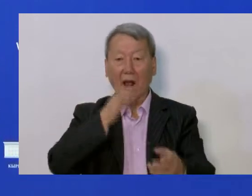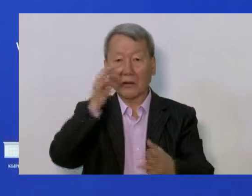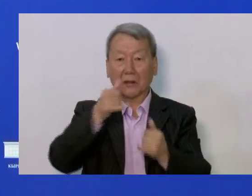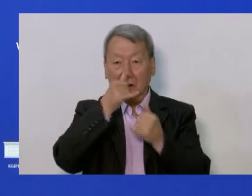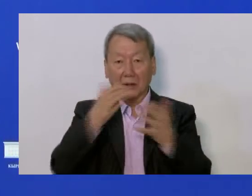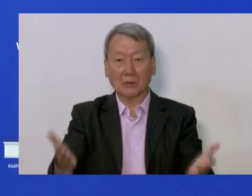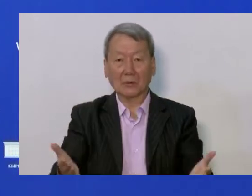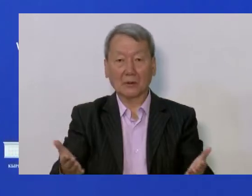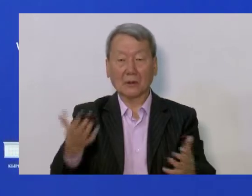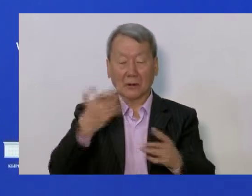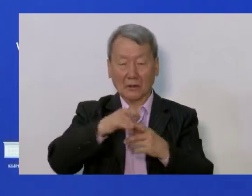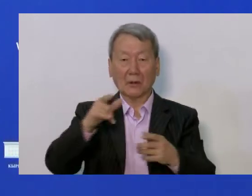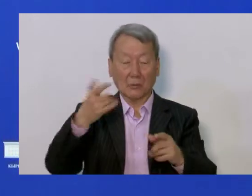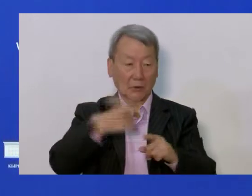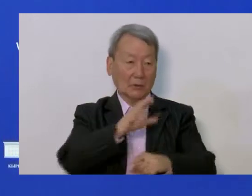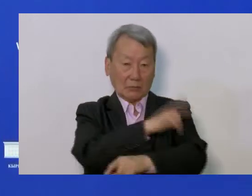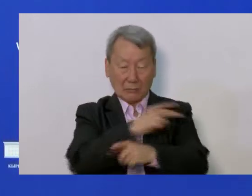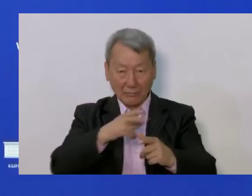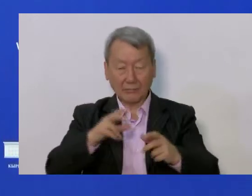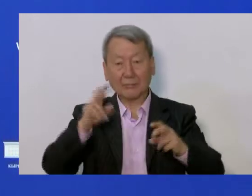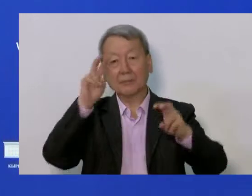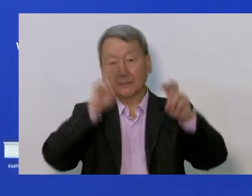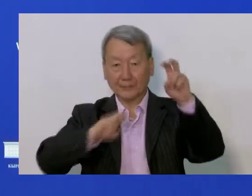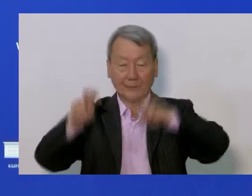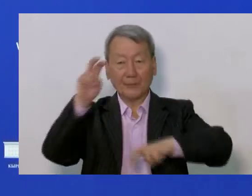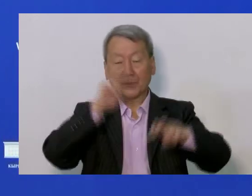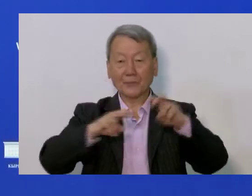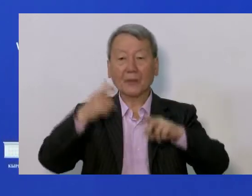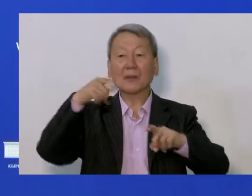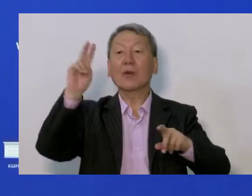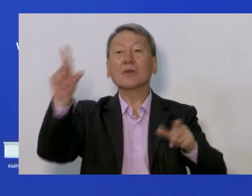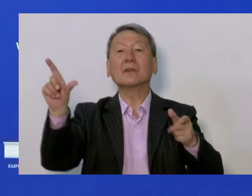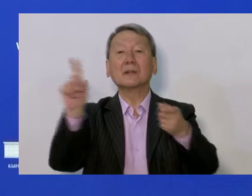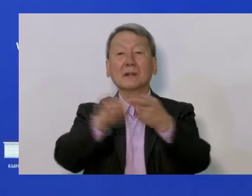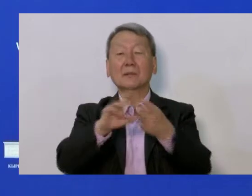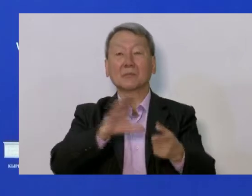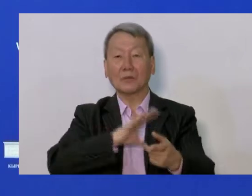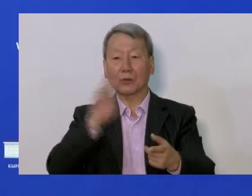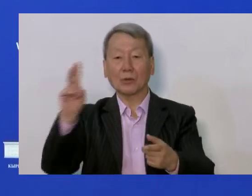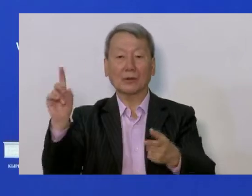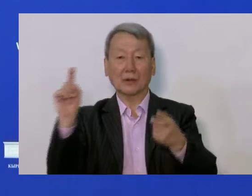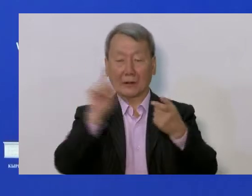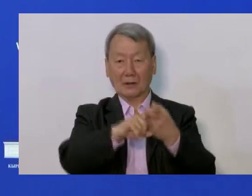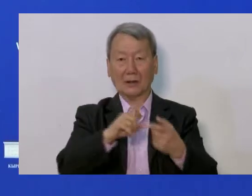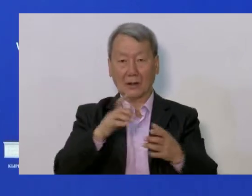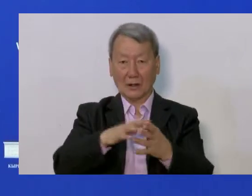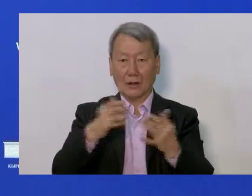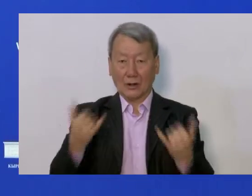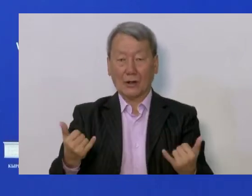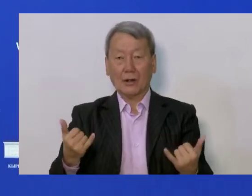эле изилдөөдө туруп атат. Тактаганга аракет кылып атабыз. Мына ошентсе дагы ошол